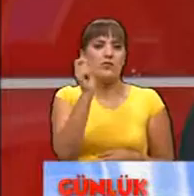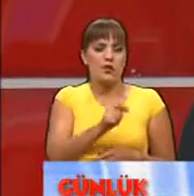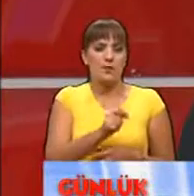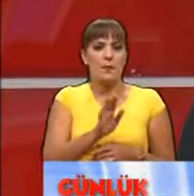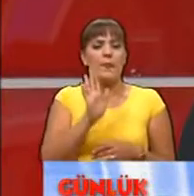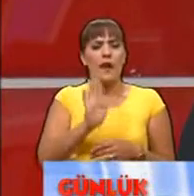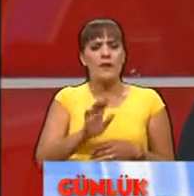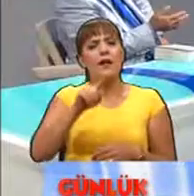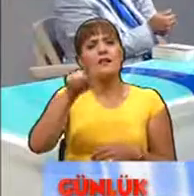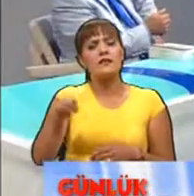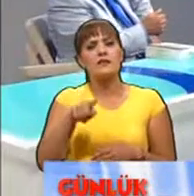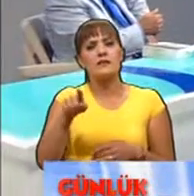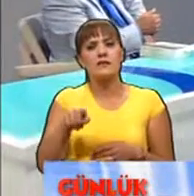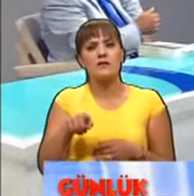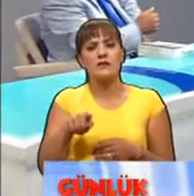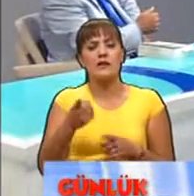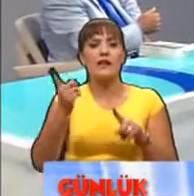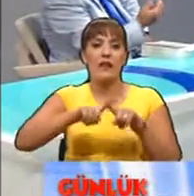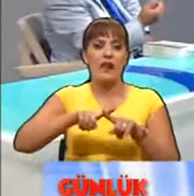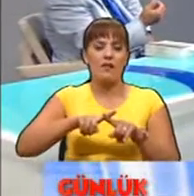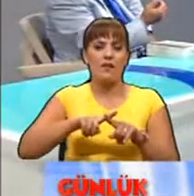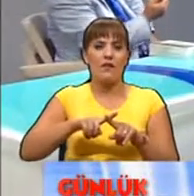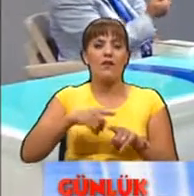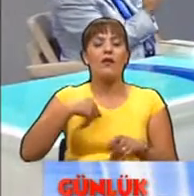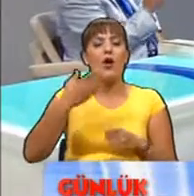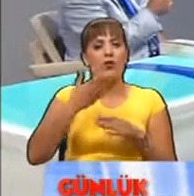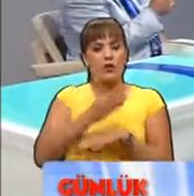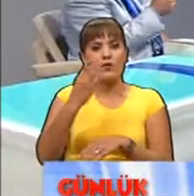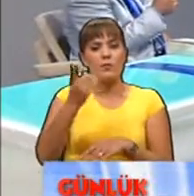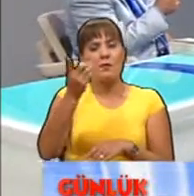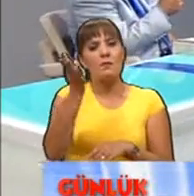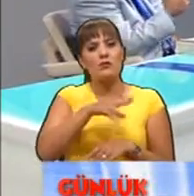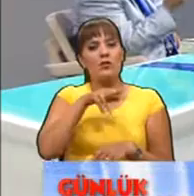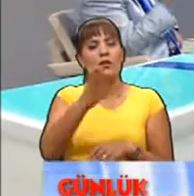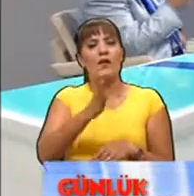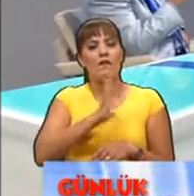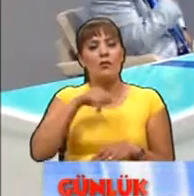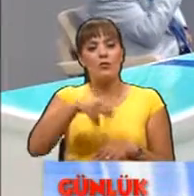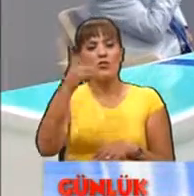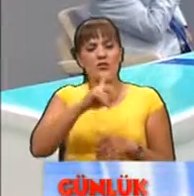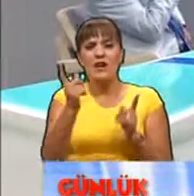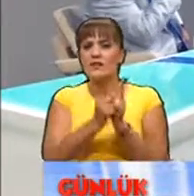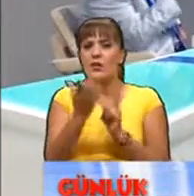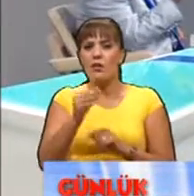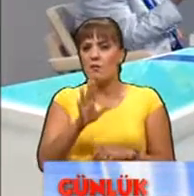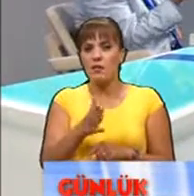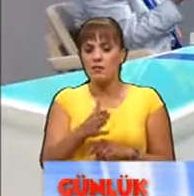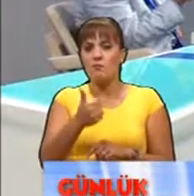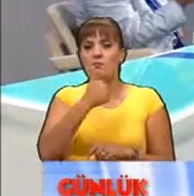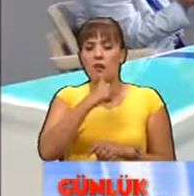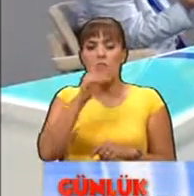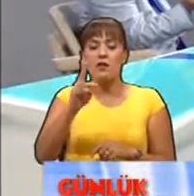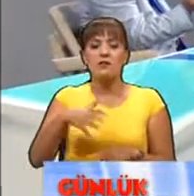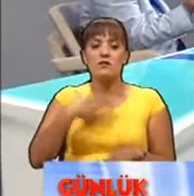Hatta size ilaveten teyit etmek üzere bir başka yol daha var. Bu 3 ay kısa olabilir.